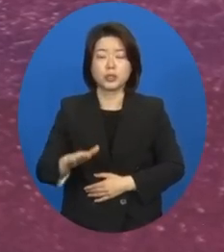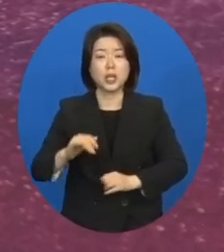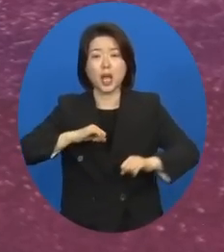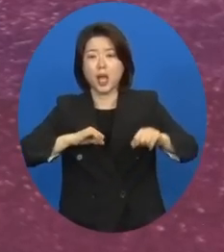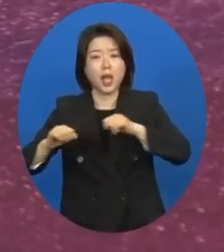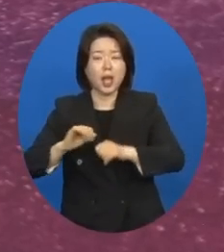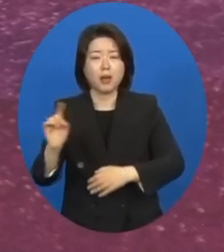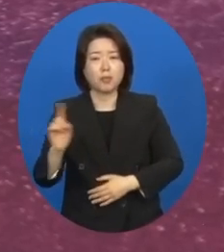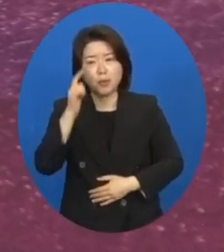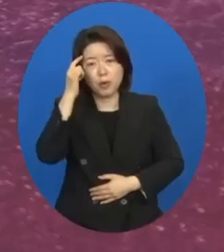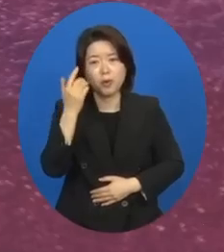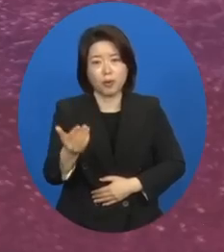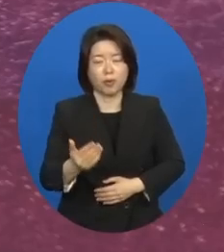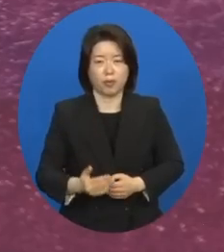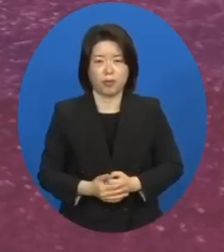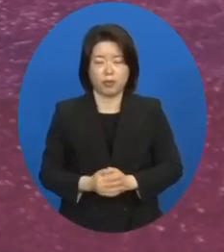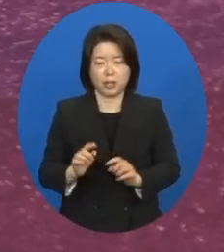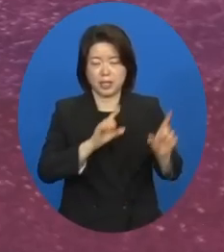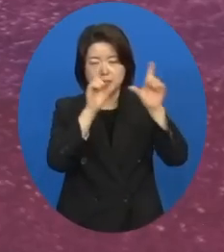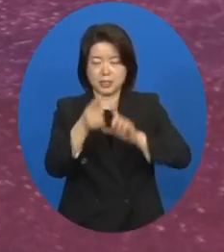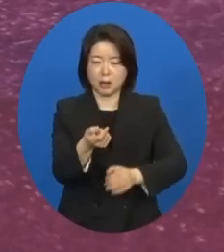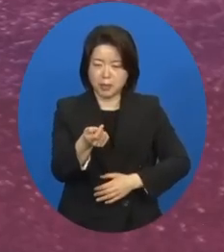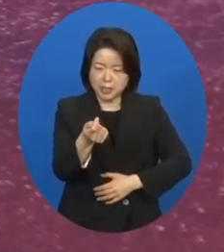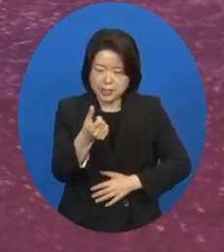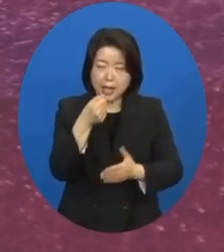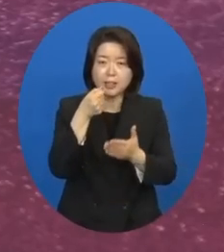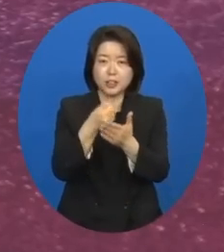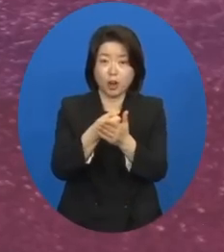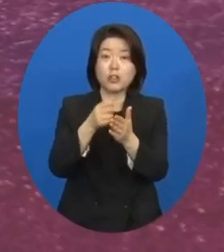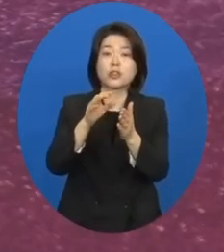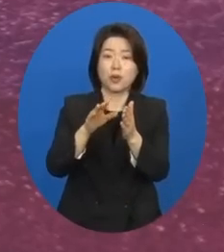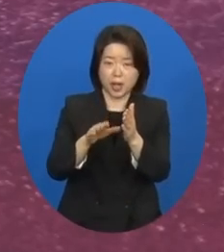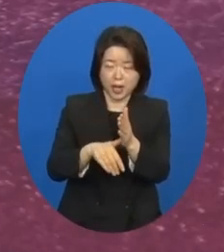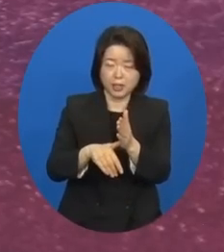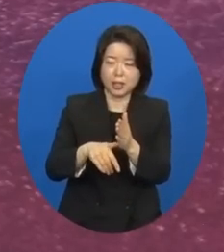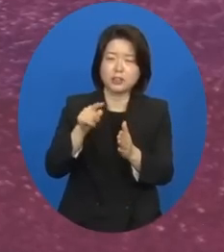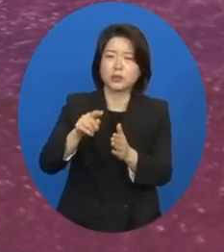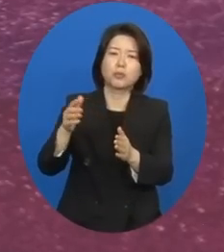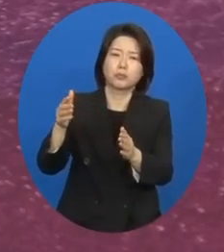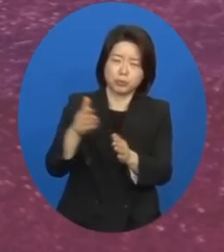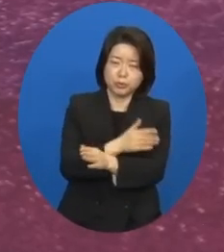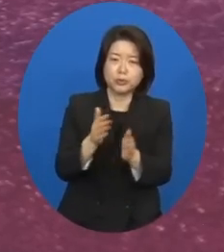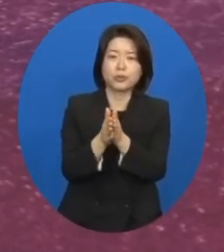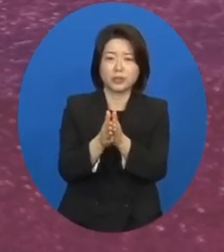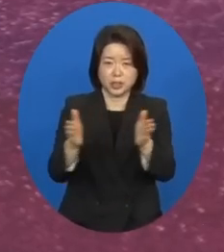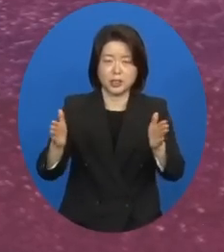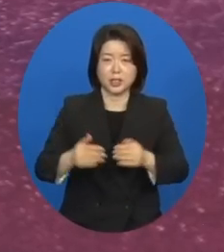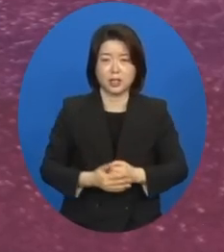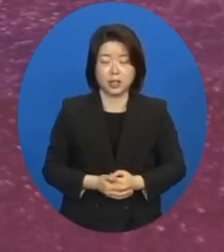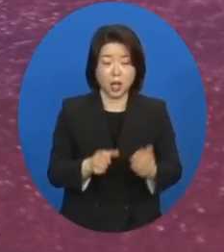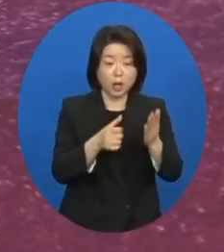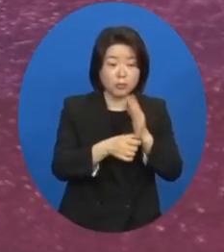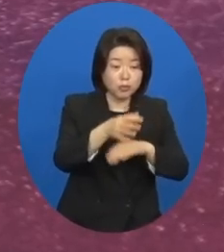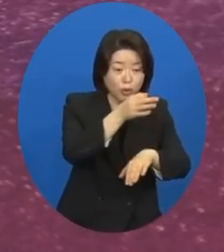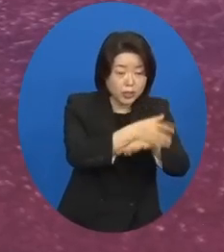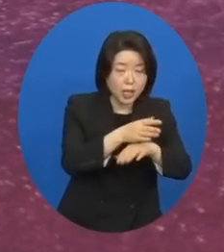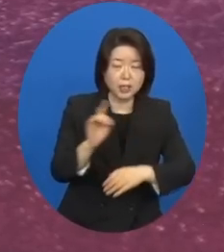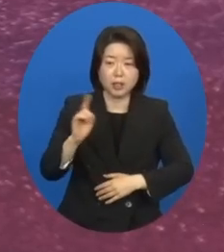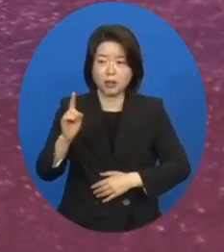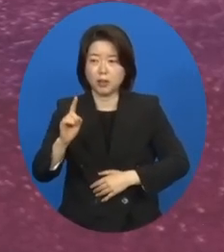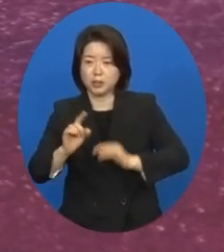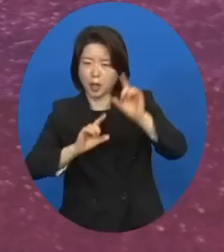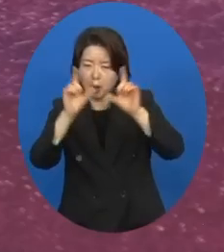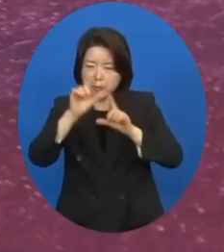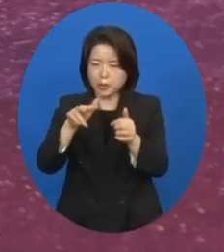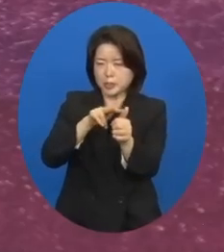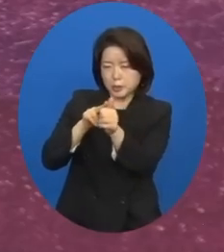있습니까? 삶의 작은 것을 결정하는 그 선택부터 시작되어야 됩니다. 물건을 살 때도 어떠한 현상과